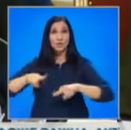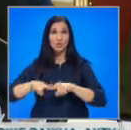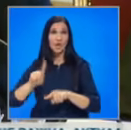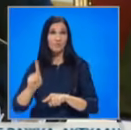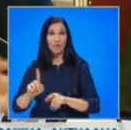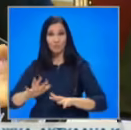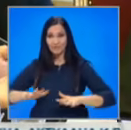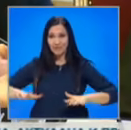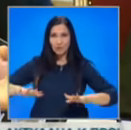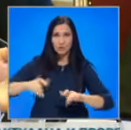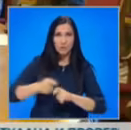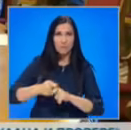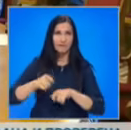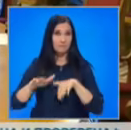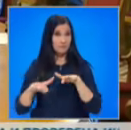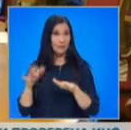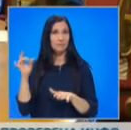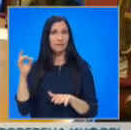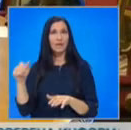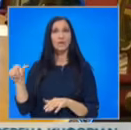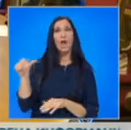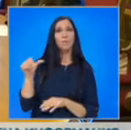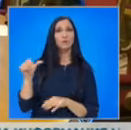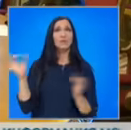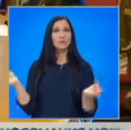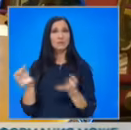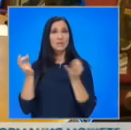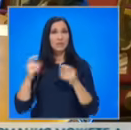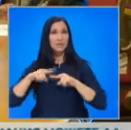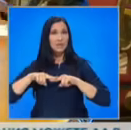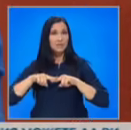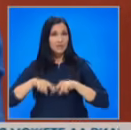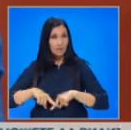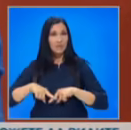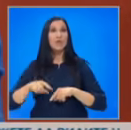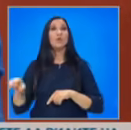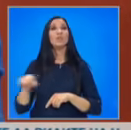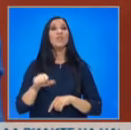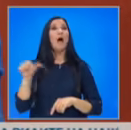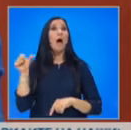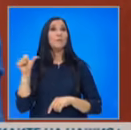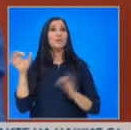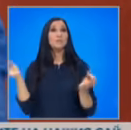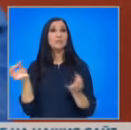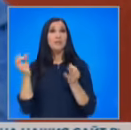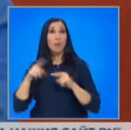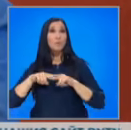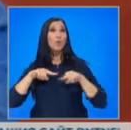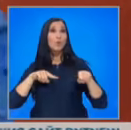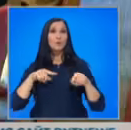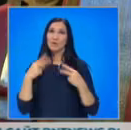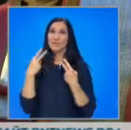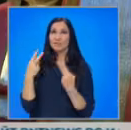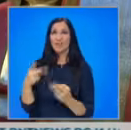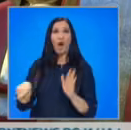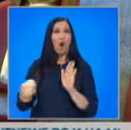са извършени престъпленията. Председателят на апелативният специализиран съд и ръководителят на апелативната специализирана прокуратура изразиха отрицателни становища